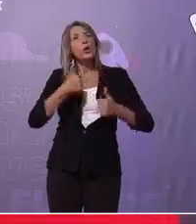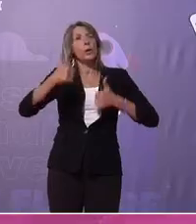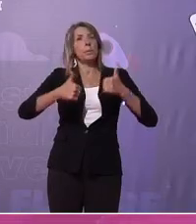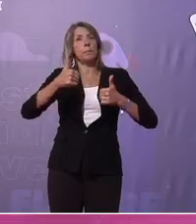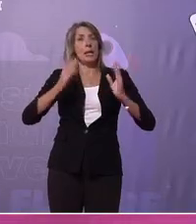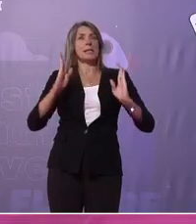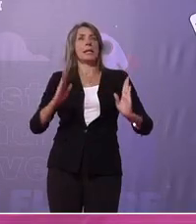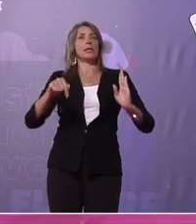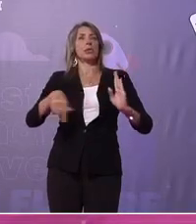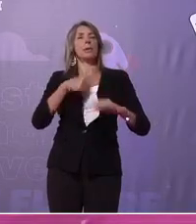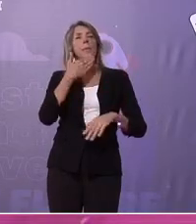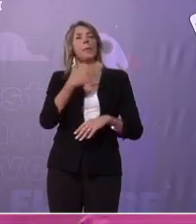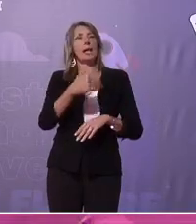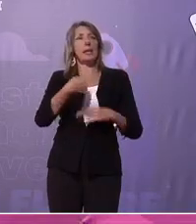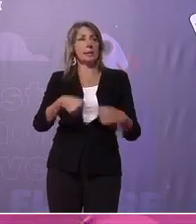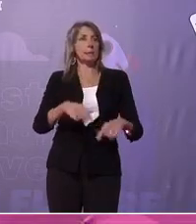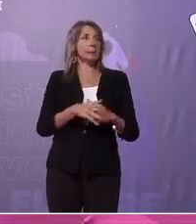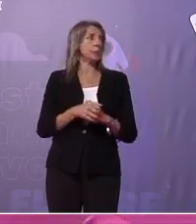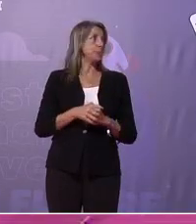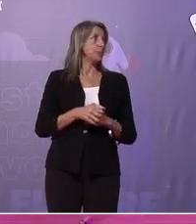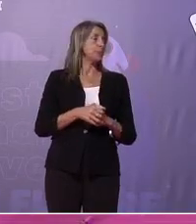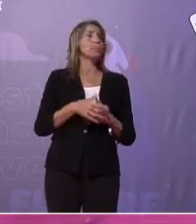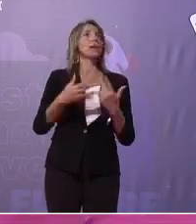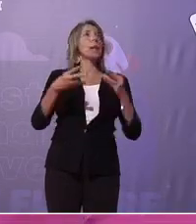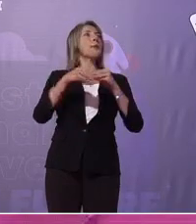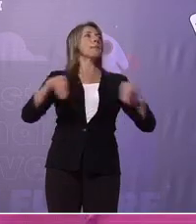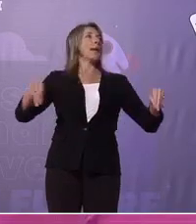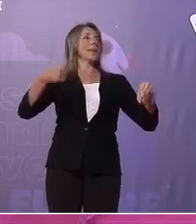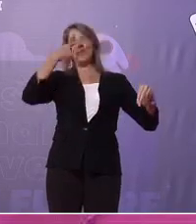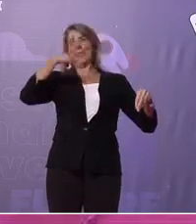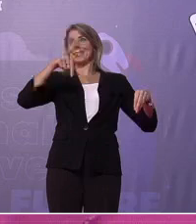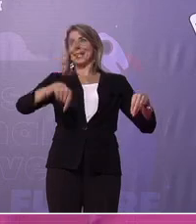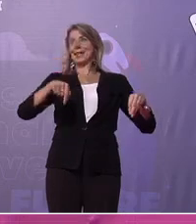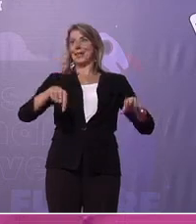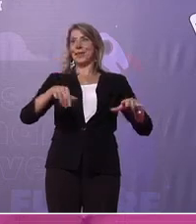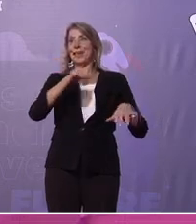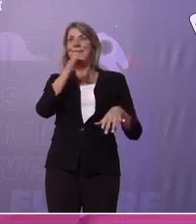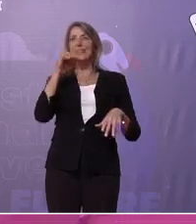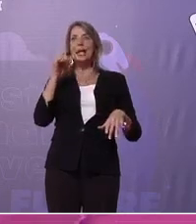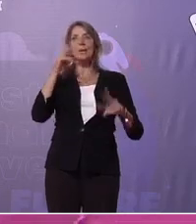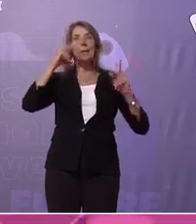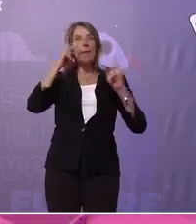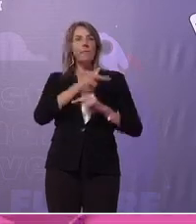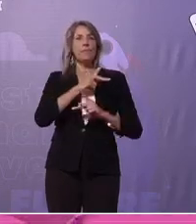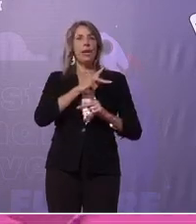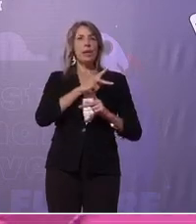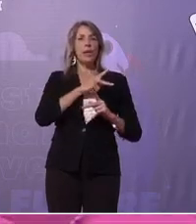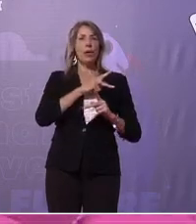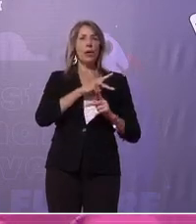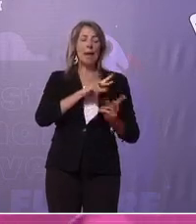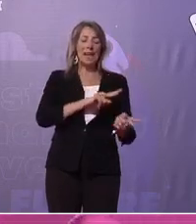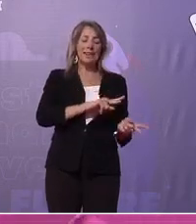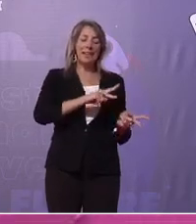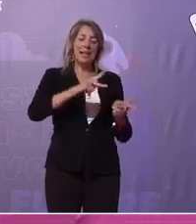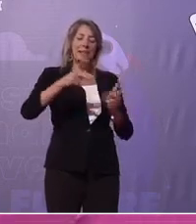settore Grazie a questo e manifestazioni come queste ci servono per effettuare il vero trasferimento tecnologico che è un